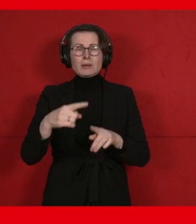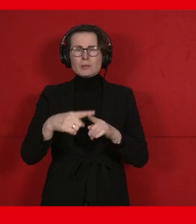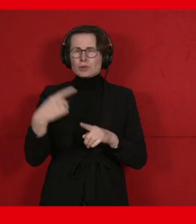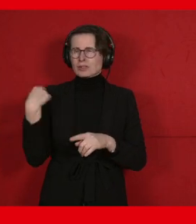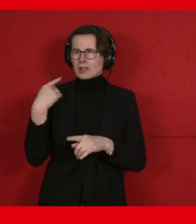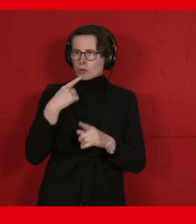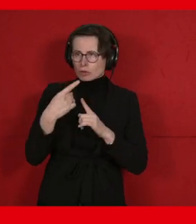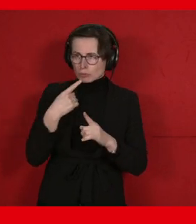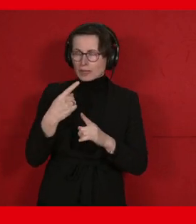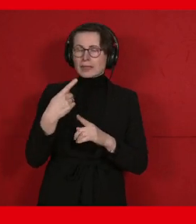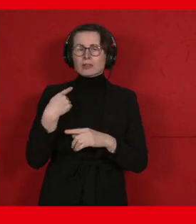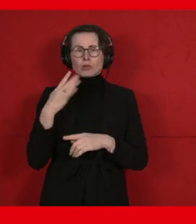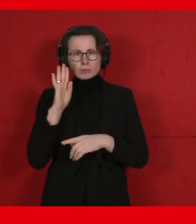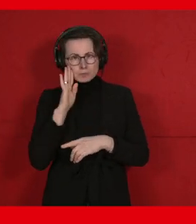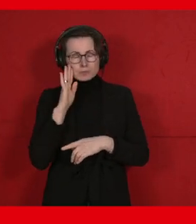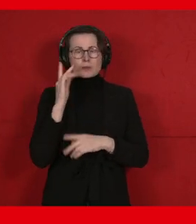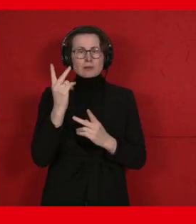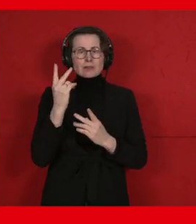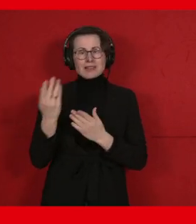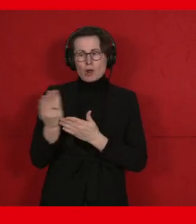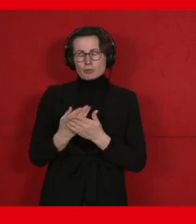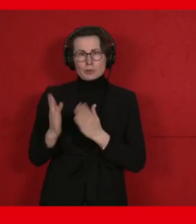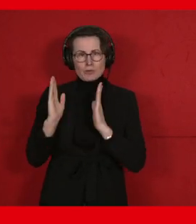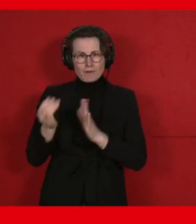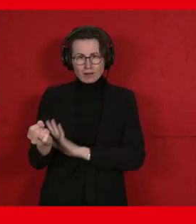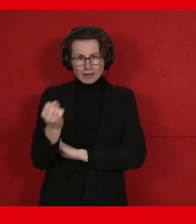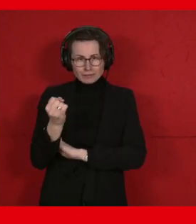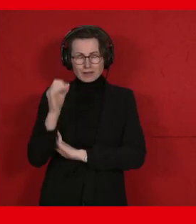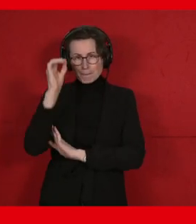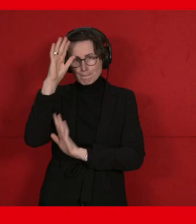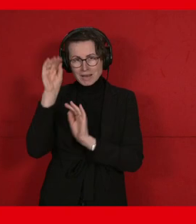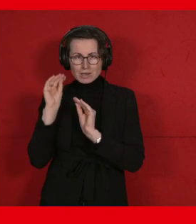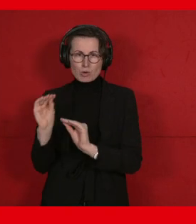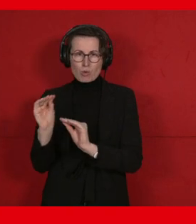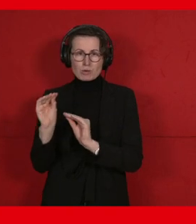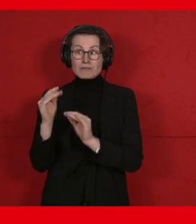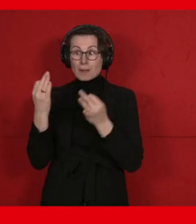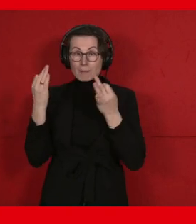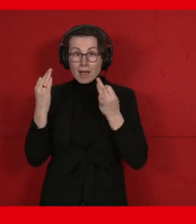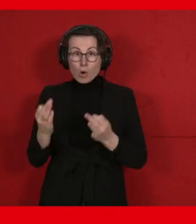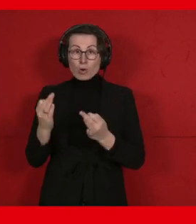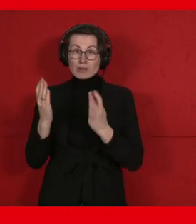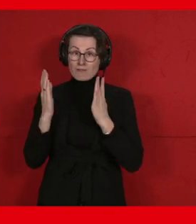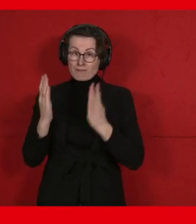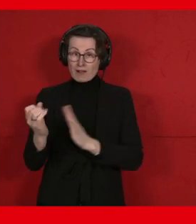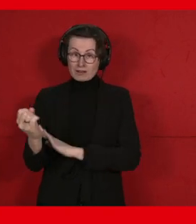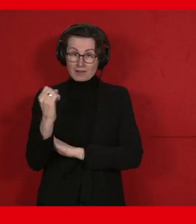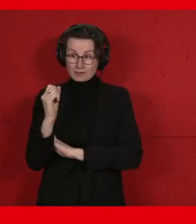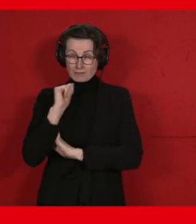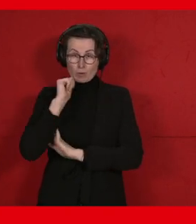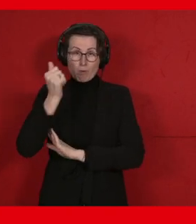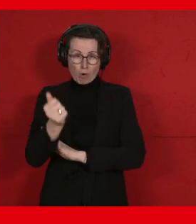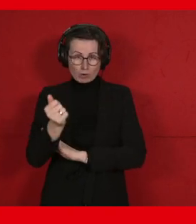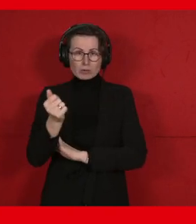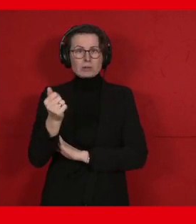Gespräch angeklungen, ganz, ganz wichtig, Ausbildung von Fachkräften, Bildung. Wir brauchen die Fachkräfte von morgen. Ich habe jetzt in vielen